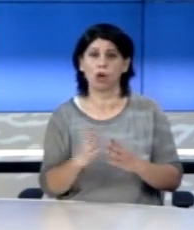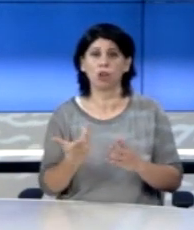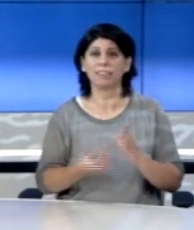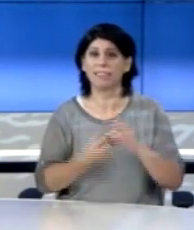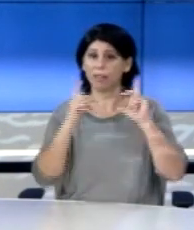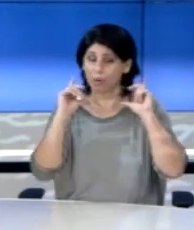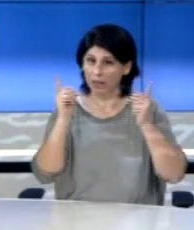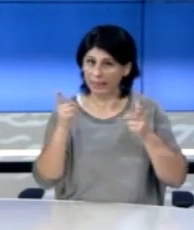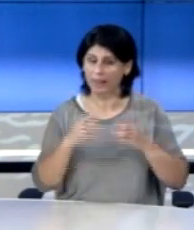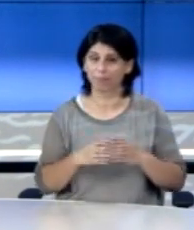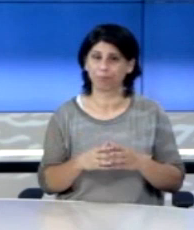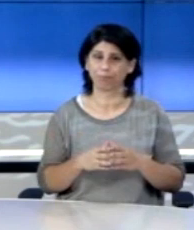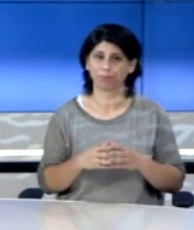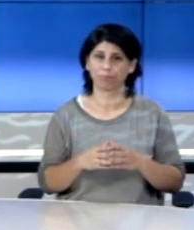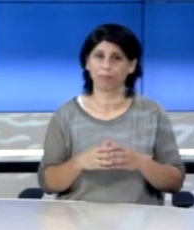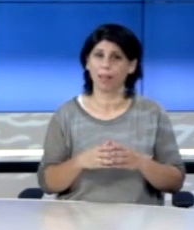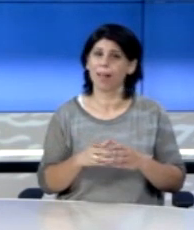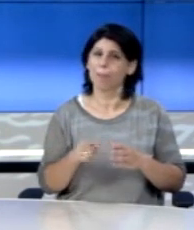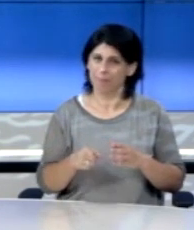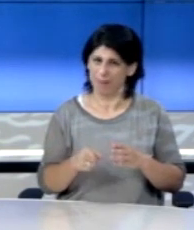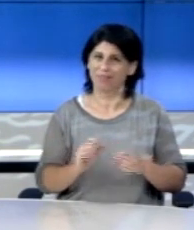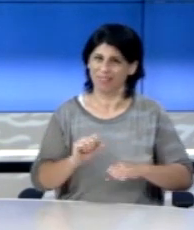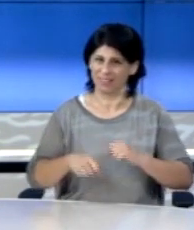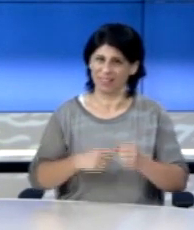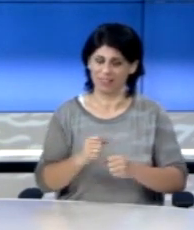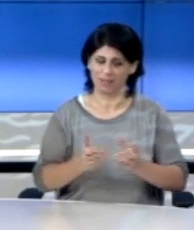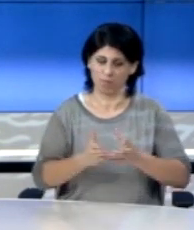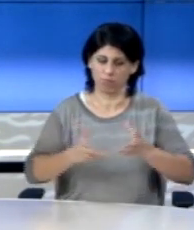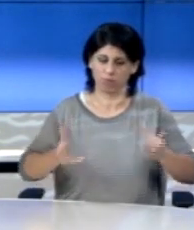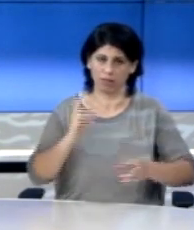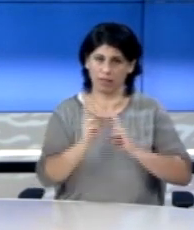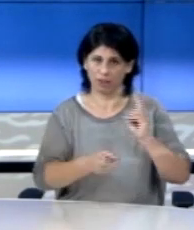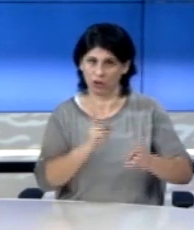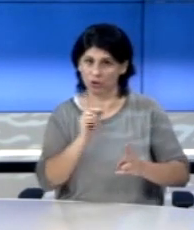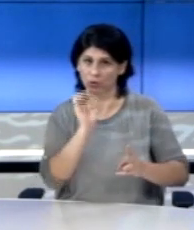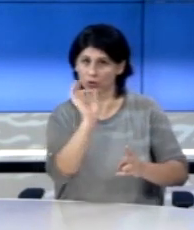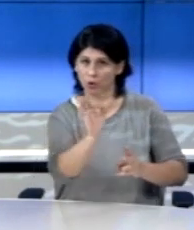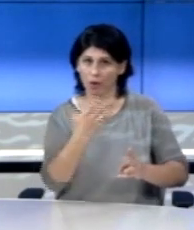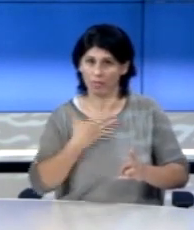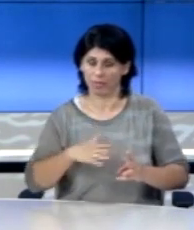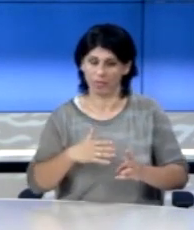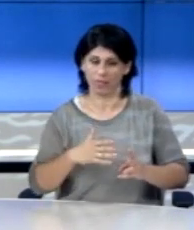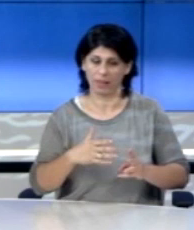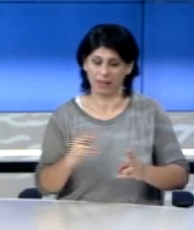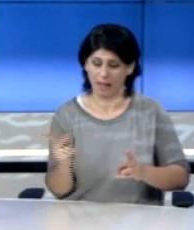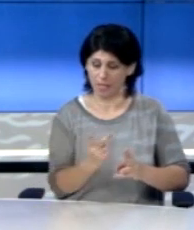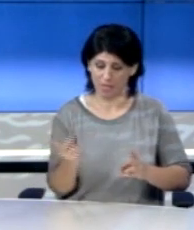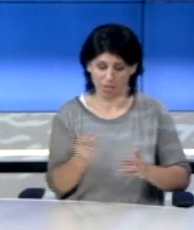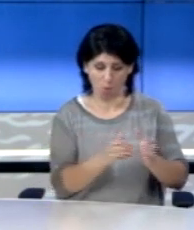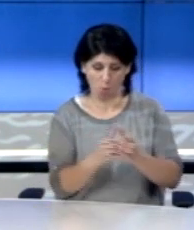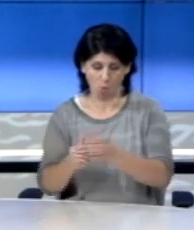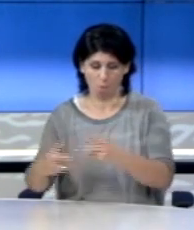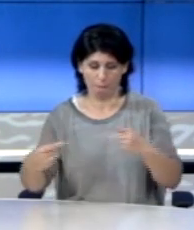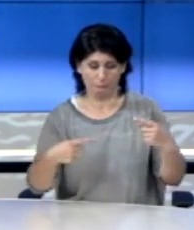Νέα Δημοκρατία με την κίνησή της για διεύρυνση του κατηγορητηρίου επιδιώκει να οξύνει μια δικοματική